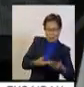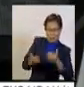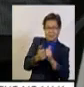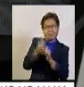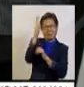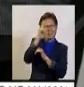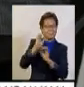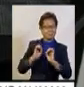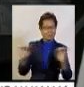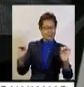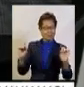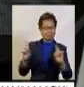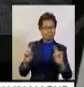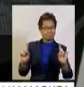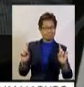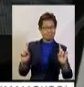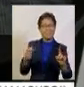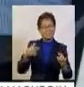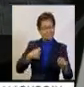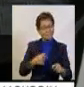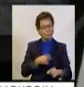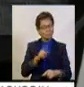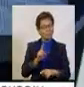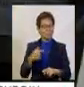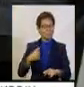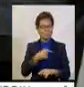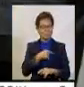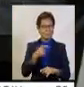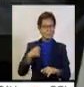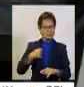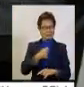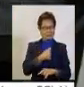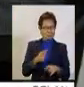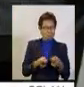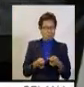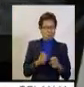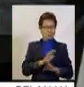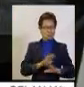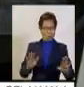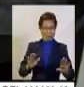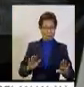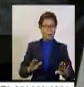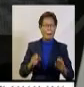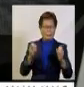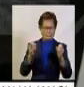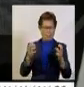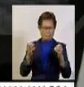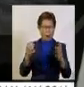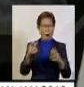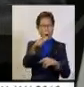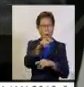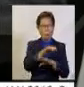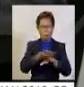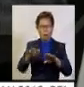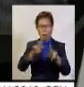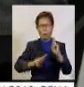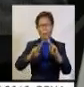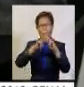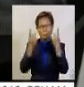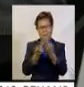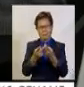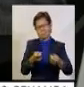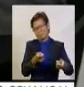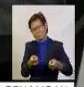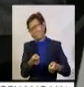kerajaan. Lagipun bukan kita yang nak mengurus, kebanyakannya bukanlah orang parti yang akan